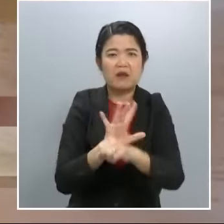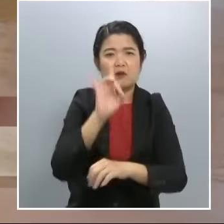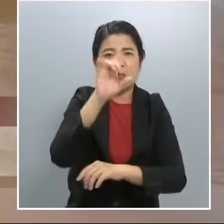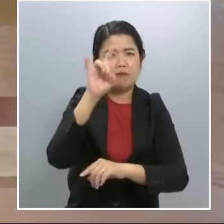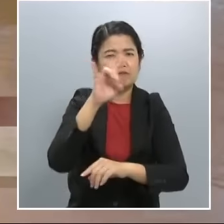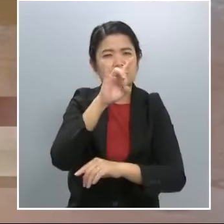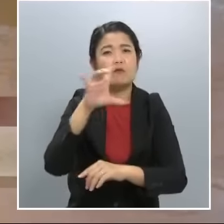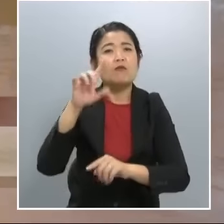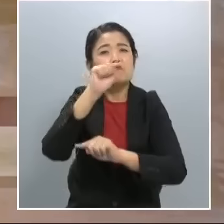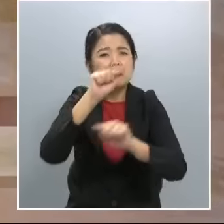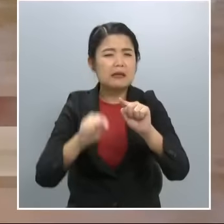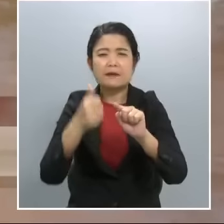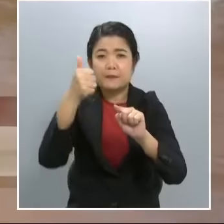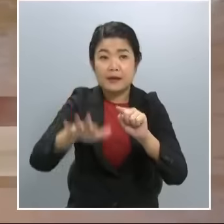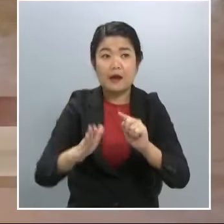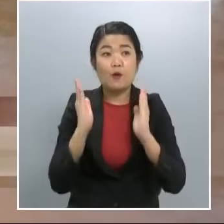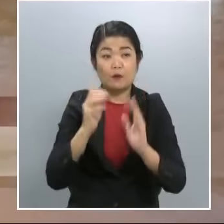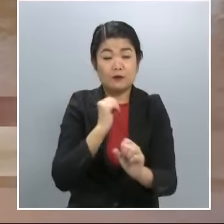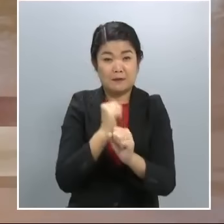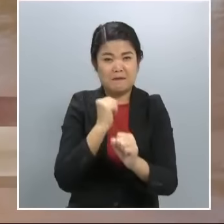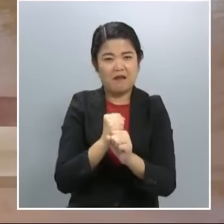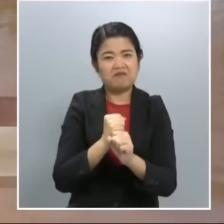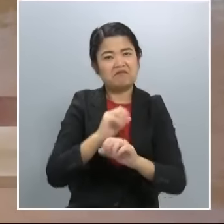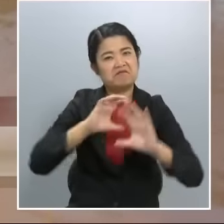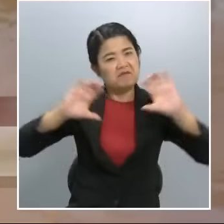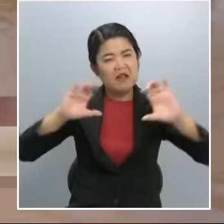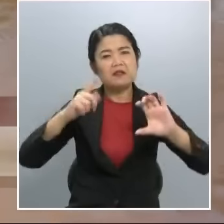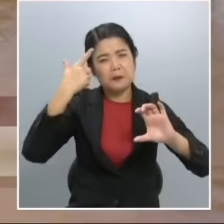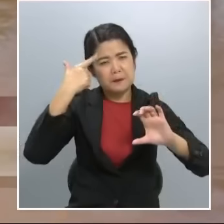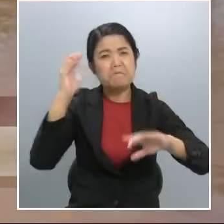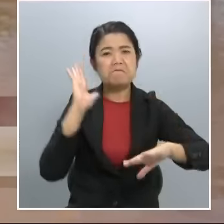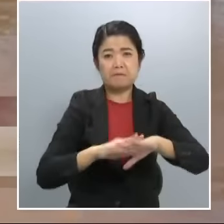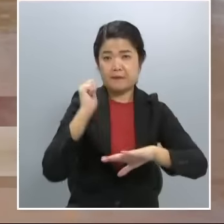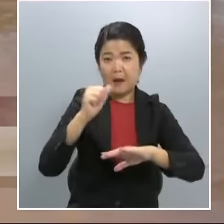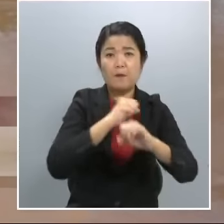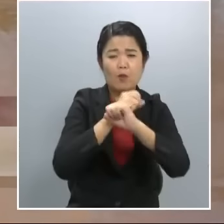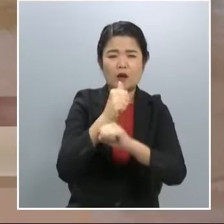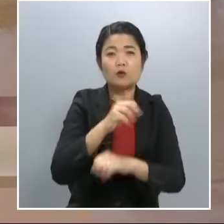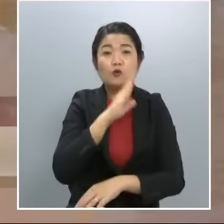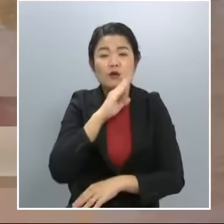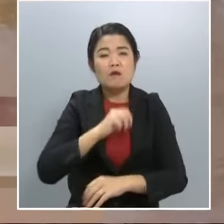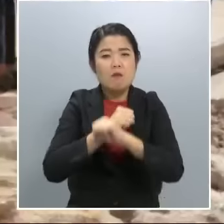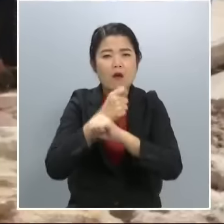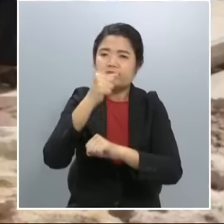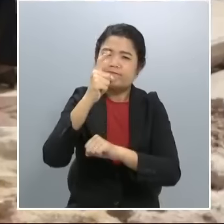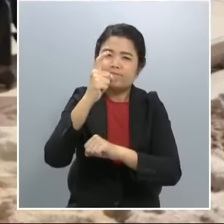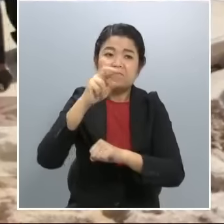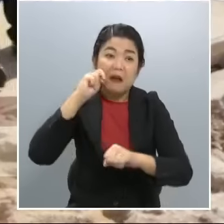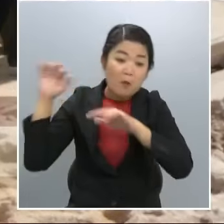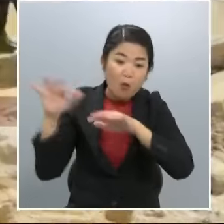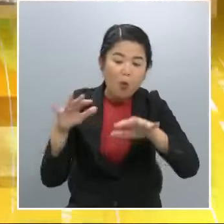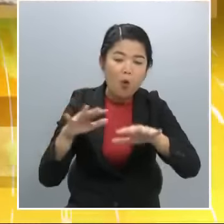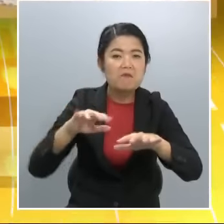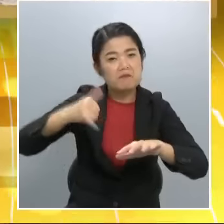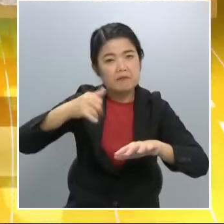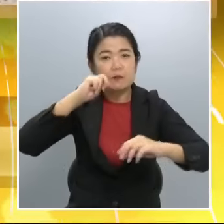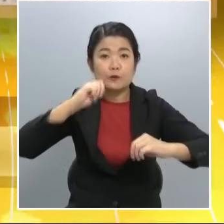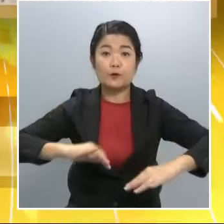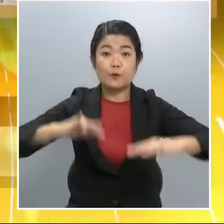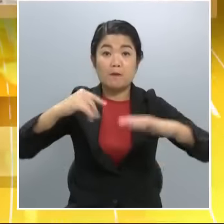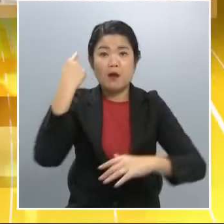สุโขทัยและข้าราชการชำนาญพอสมควรในการป้องกันแต่ถ้ามันมามากๆก็อาจจะท่วมอ้าเป็นกำลังใจให้คนที่